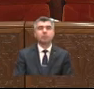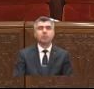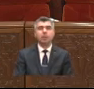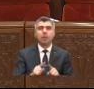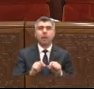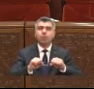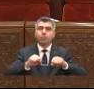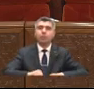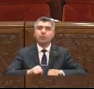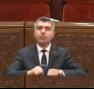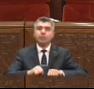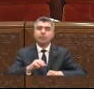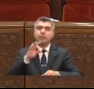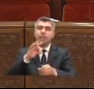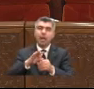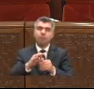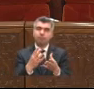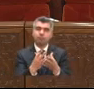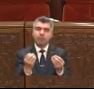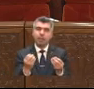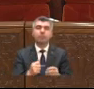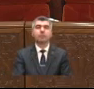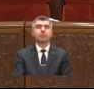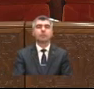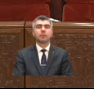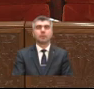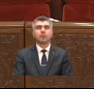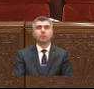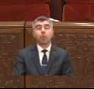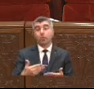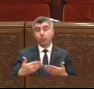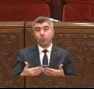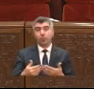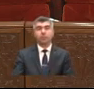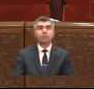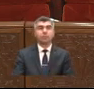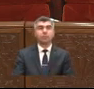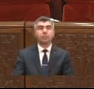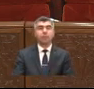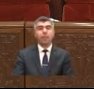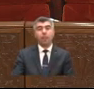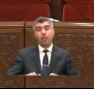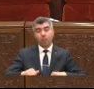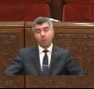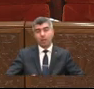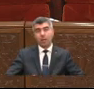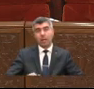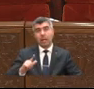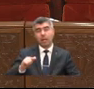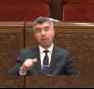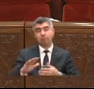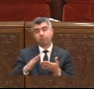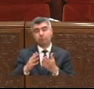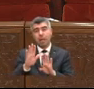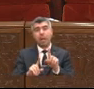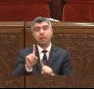الإقليمية، واليوم يمكن نقول لكم بأن في هذا الإطار هذه الوزارة الالتزامات اللي عندنا اليوم وصلت ل 11